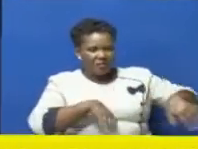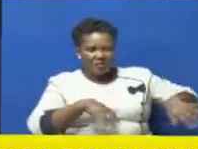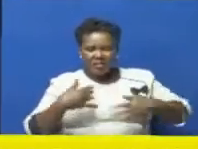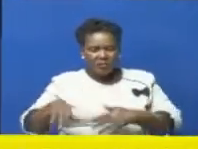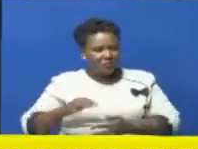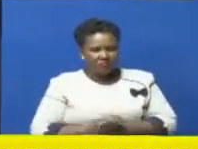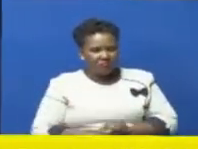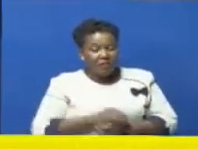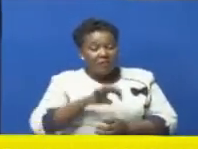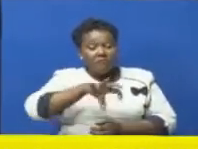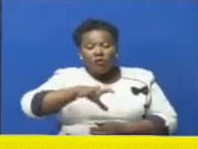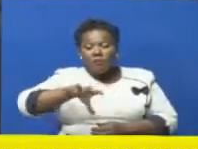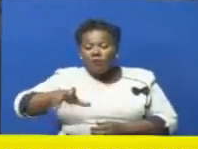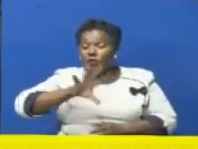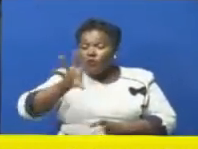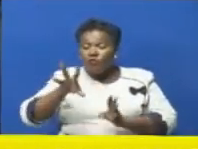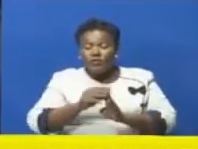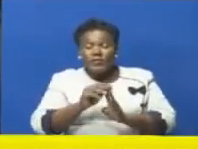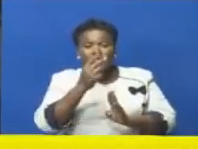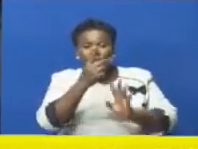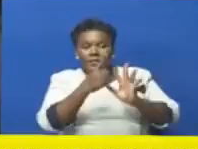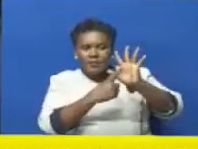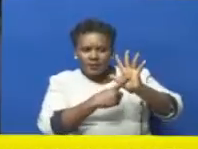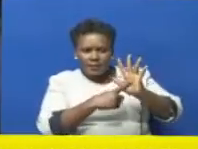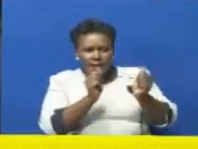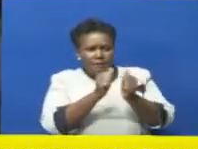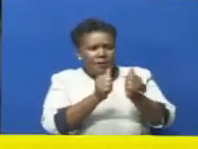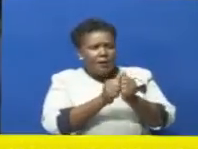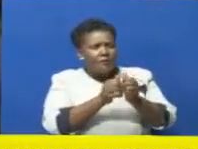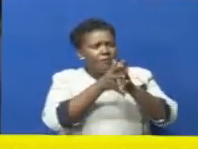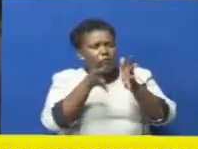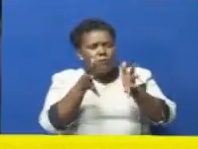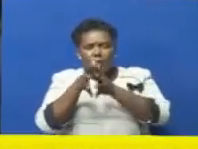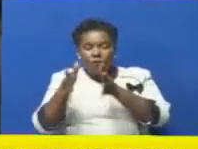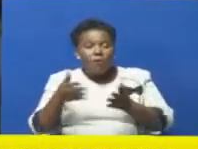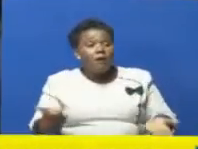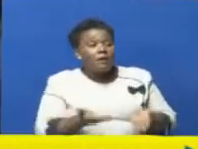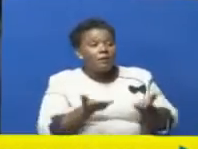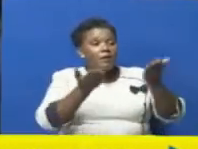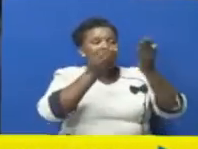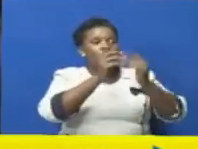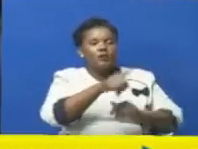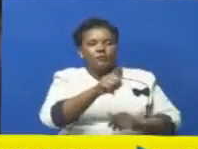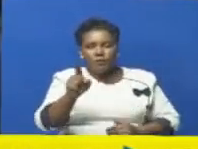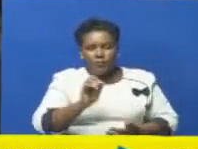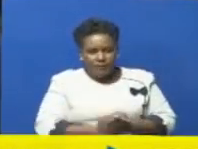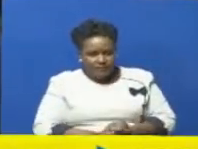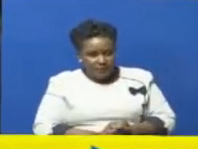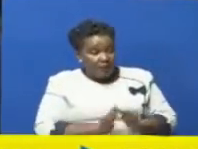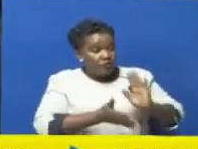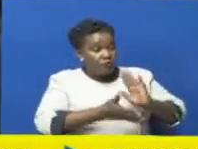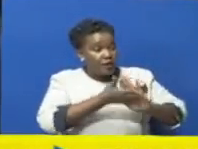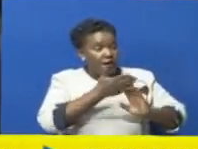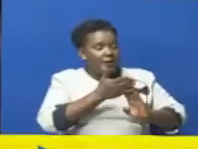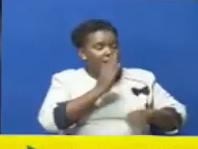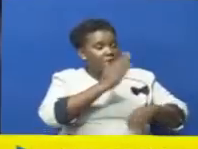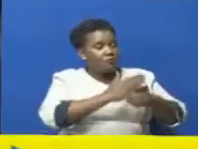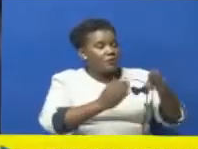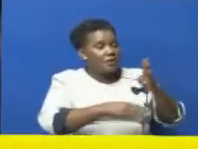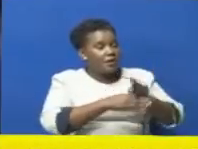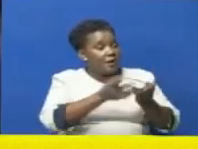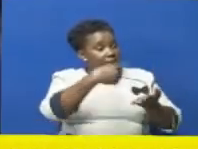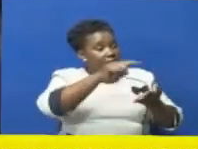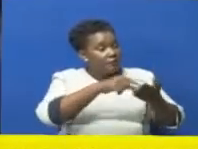yote 26 kunafanyika mambo makubwa sana yanayohusiana na masuala ya maendeleo. Kuna zahanati nyingi zinafunguliwa, na mimi